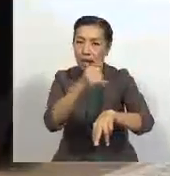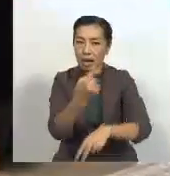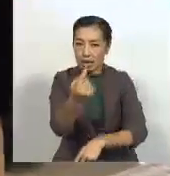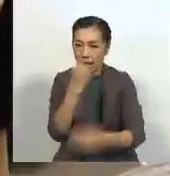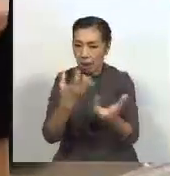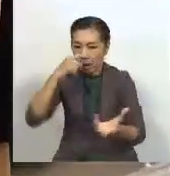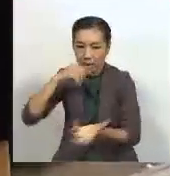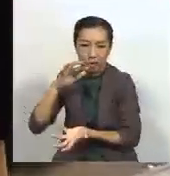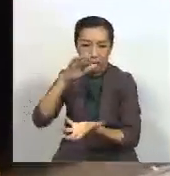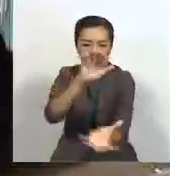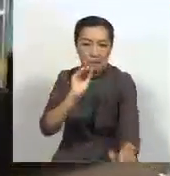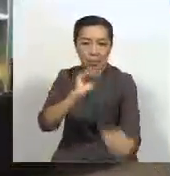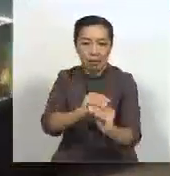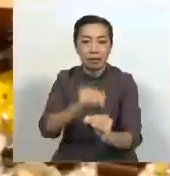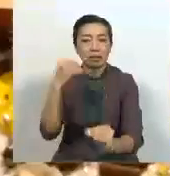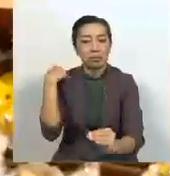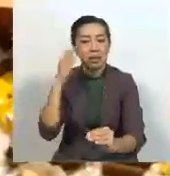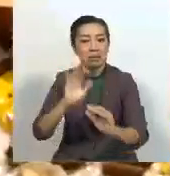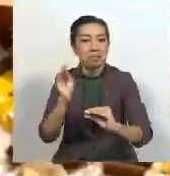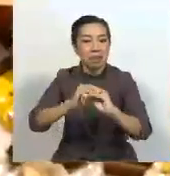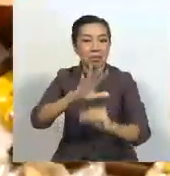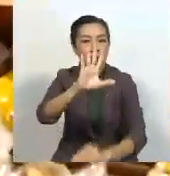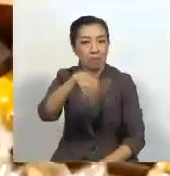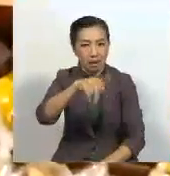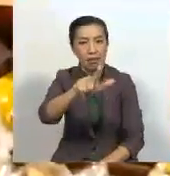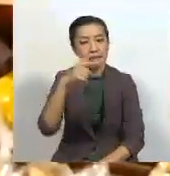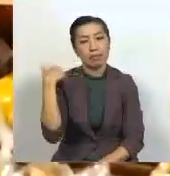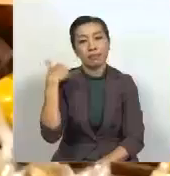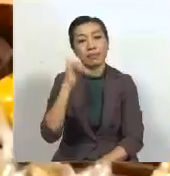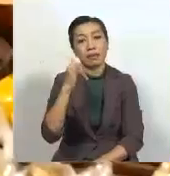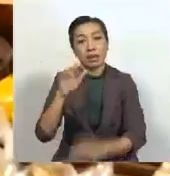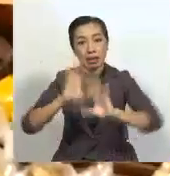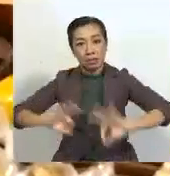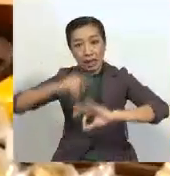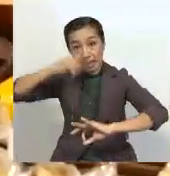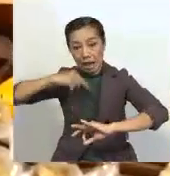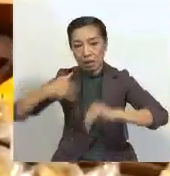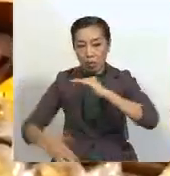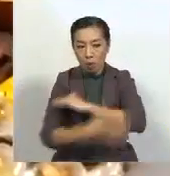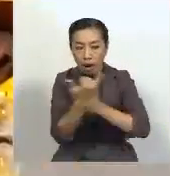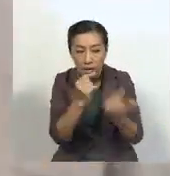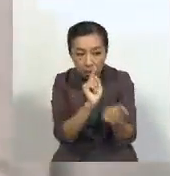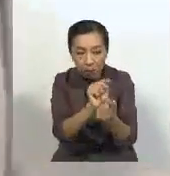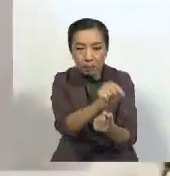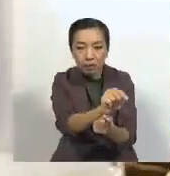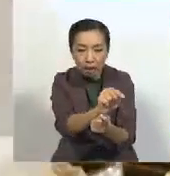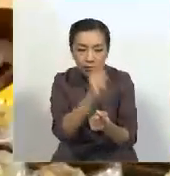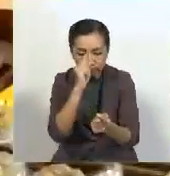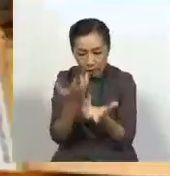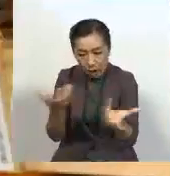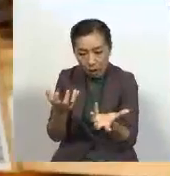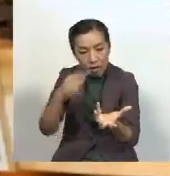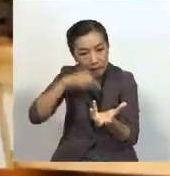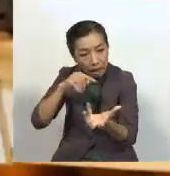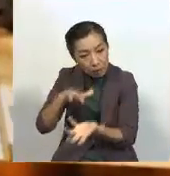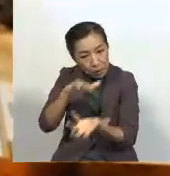าสินค้าไทยเพิ่มมากยิ่งขึ้นเป็น 5,000 ล้านบาทที่สำคัญไทยจะใช้โอกาสนี้นะคะในการผลักดันสินค้า